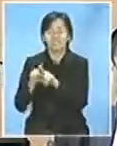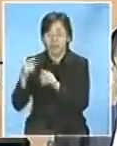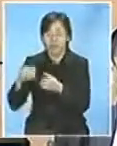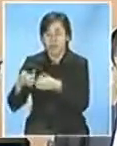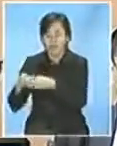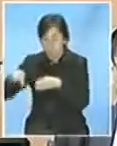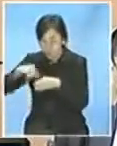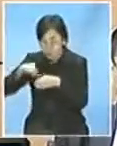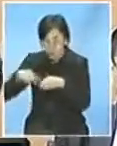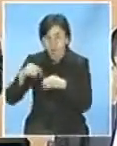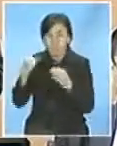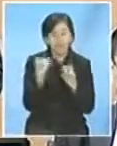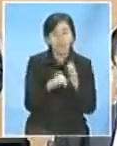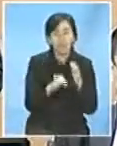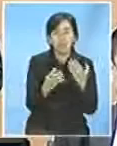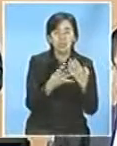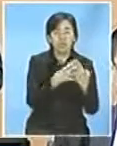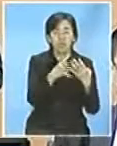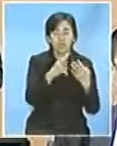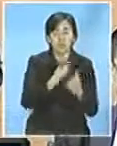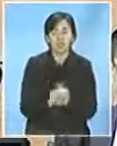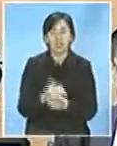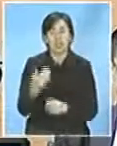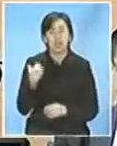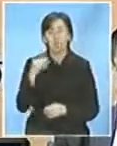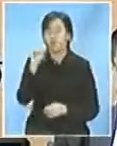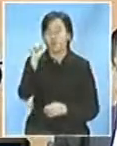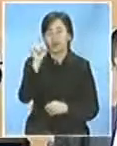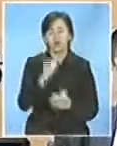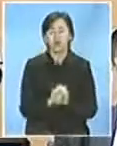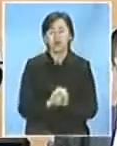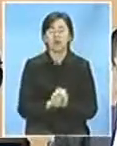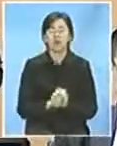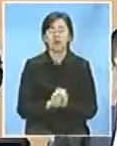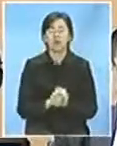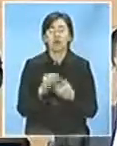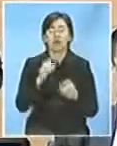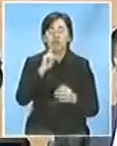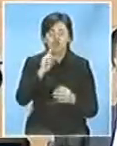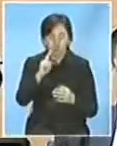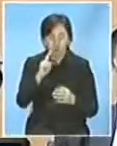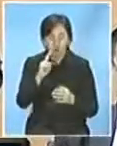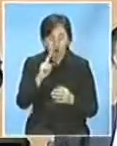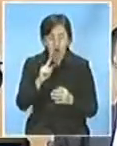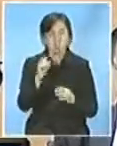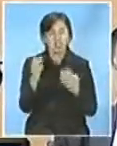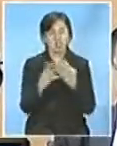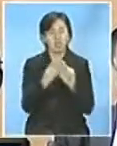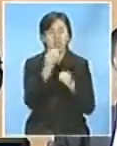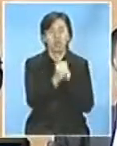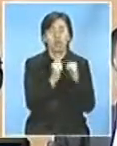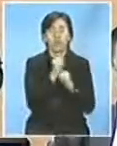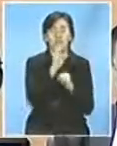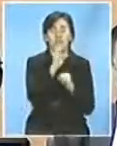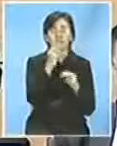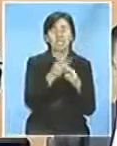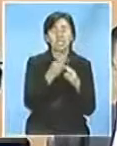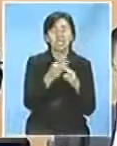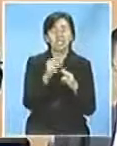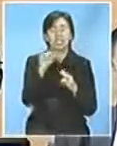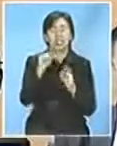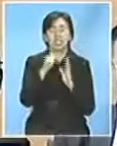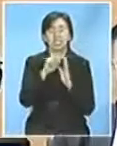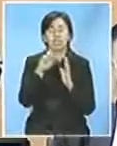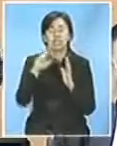คนอื่นไม่มีใครติดคุกฮะมีถูกฟ้องและไปติดคุก6ปีอยู่คนหนึ่งชื่อนายสุรชัยแซ่ด่